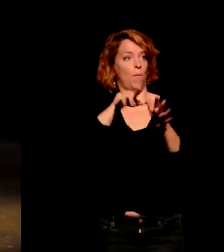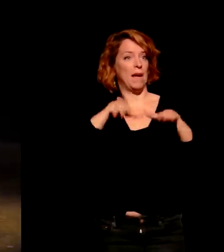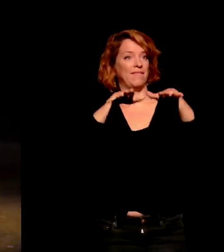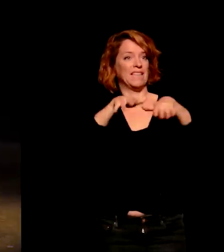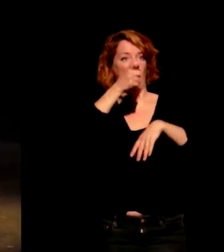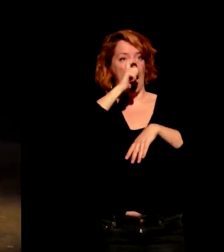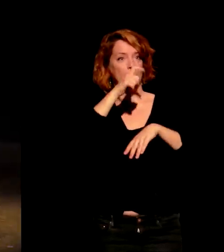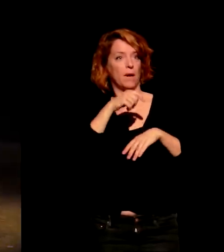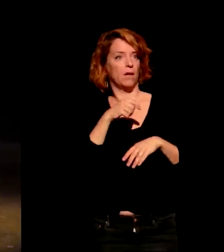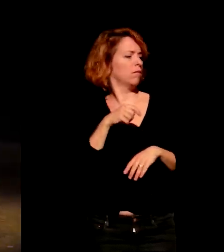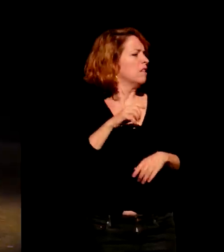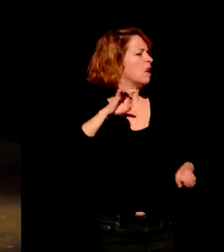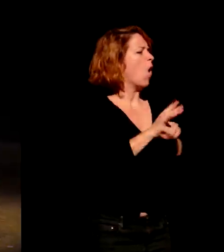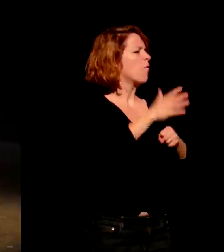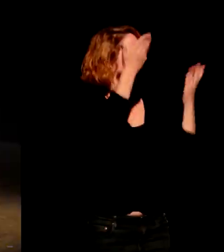J'en veux pas de ton tract!